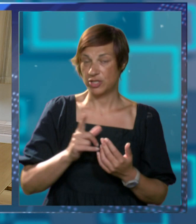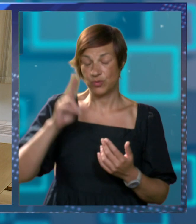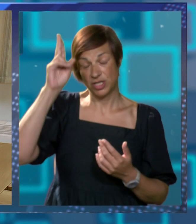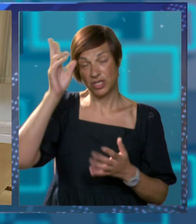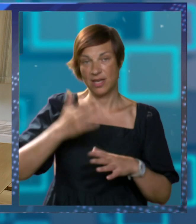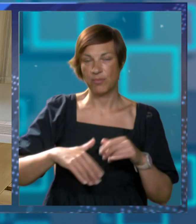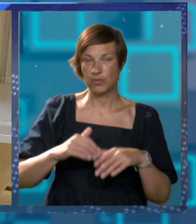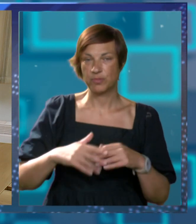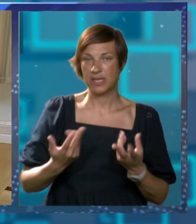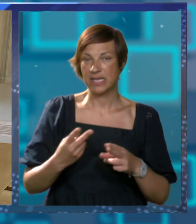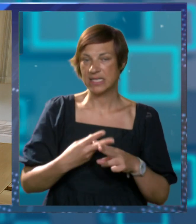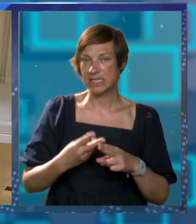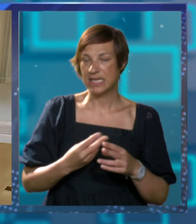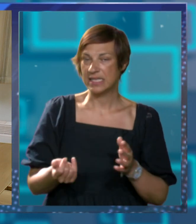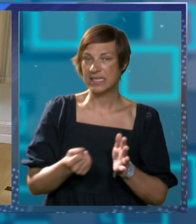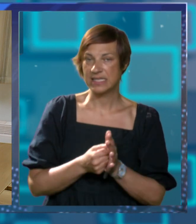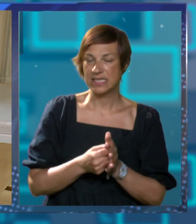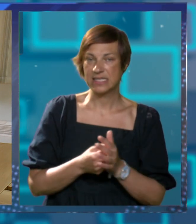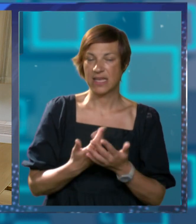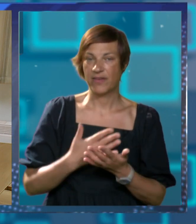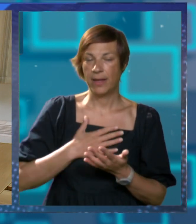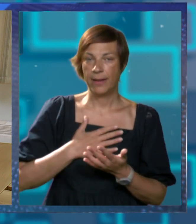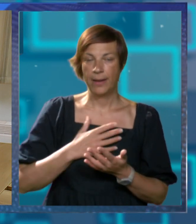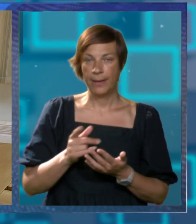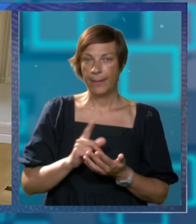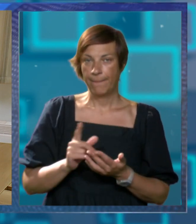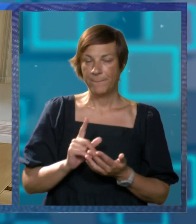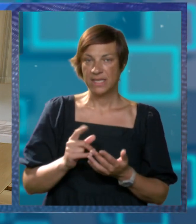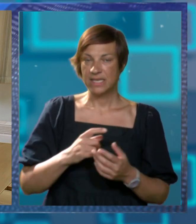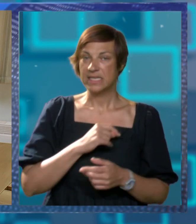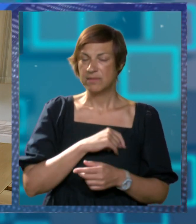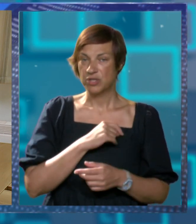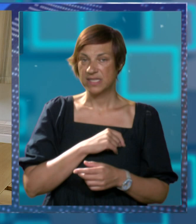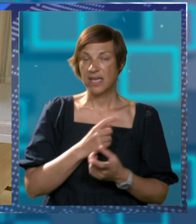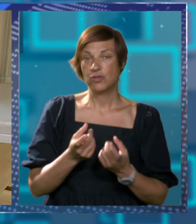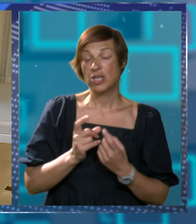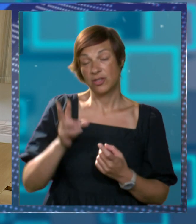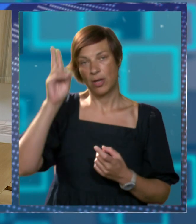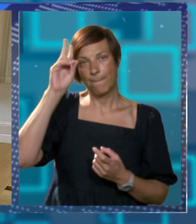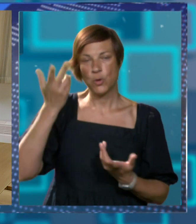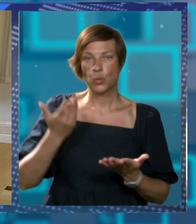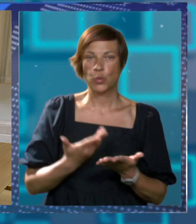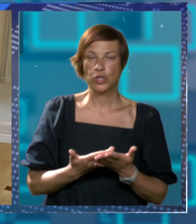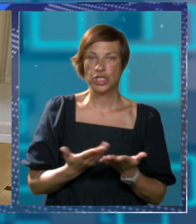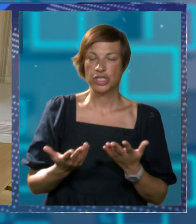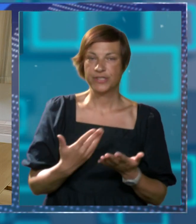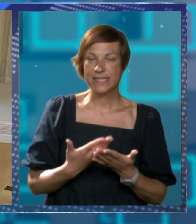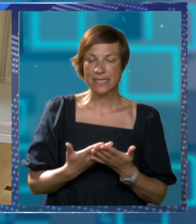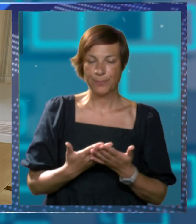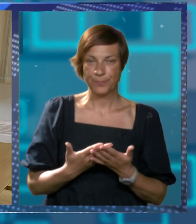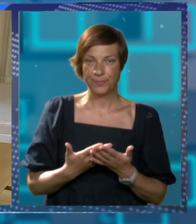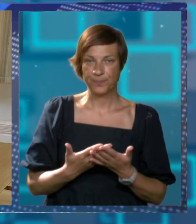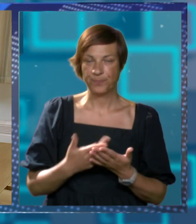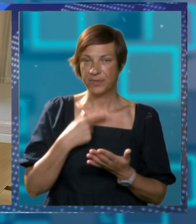je nemoguće praktično, ili iz kreditnih sredstava. Dobro, mi nismo zaduženi, tako da i to opcija, i načelnik i vijeće su